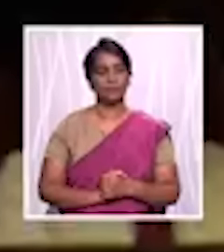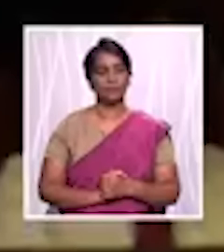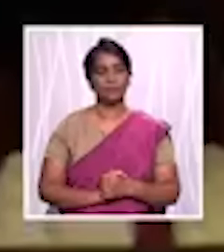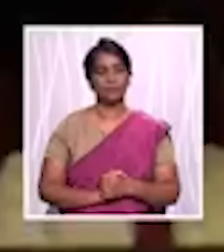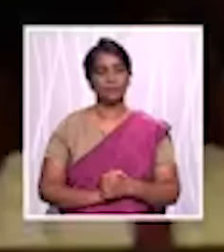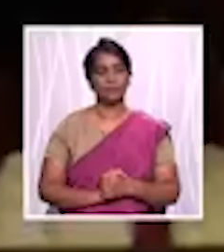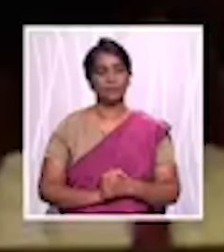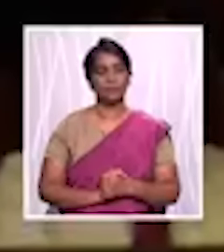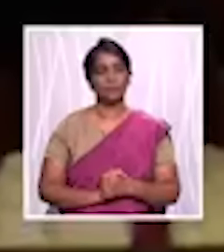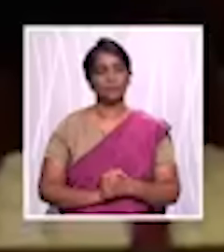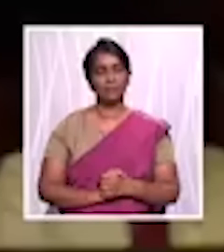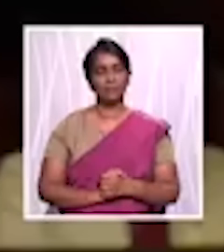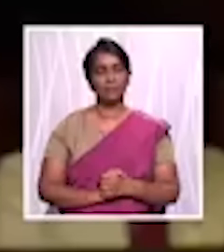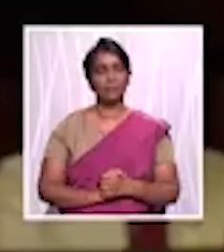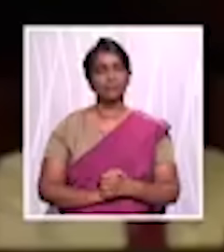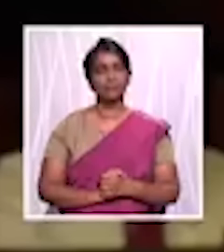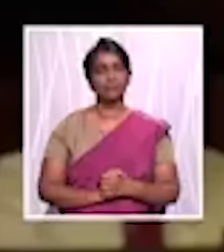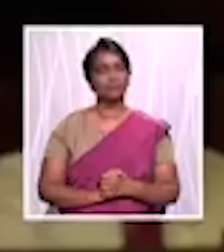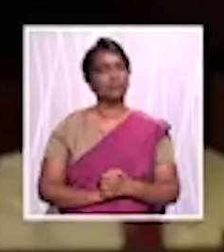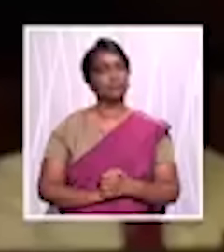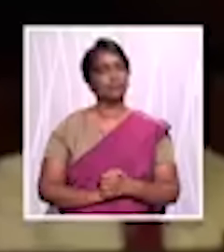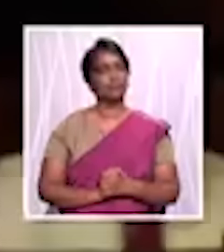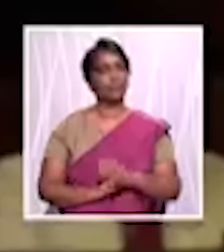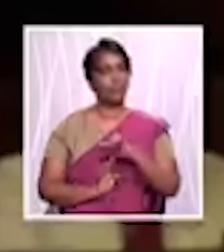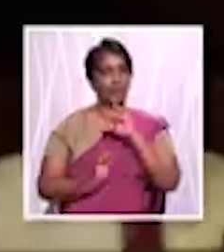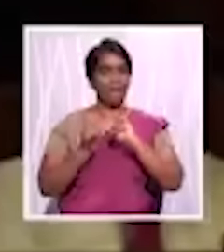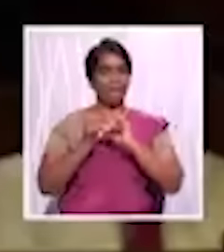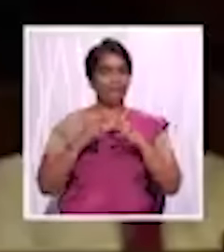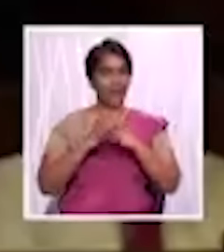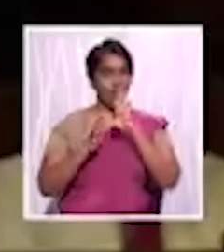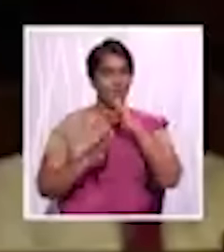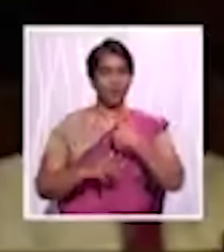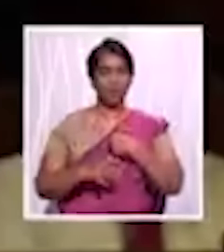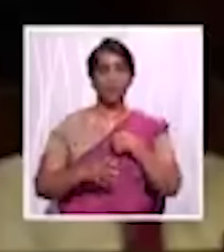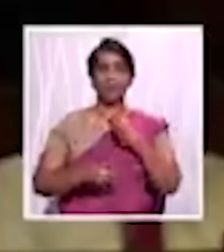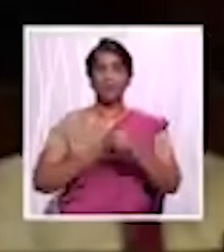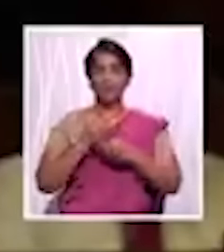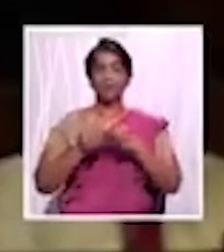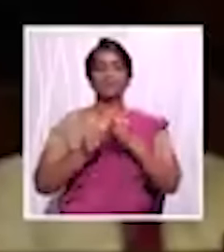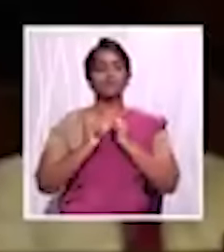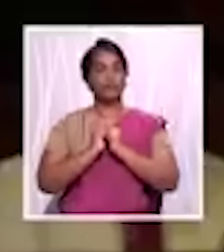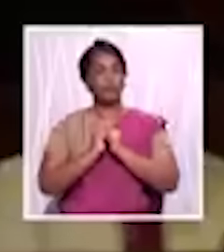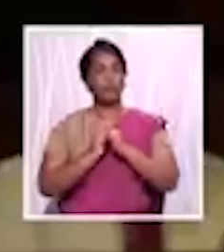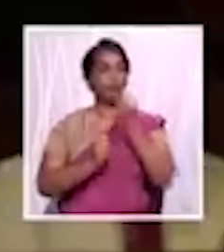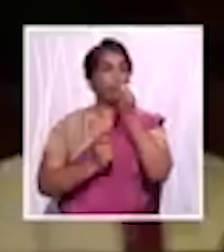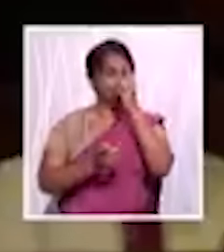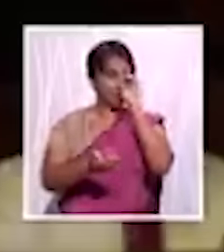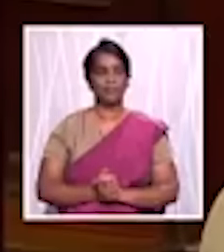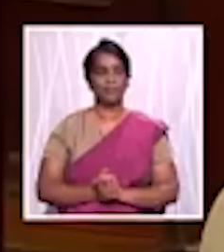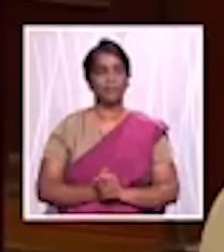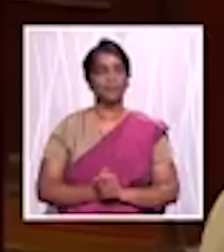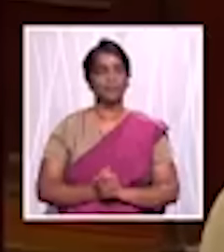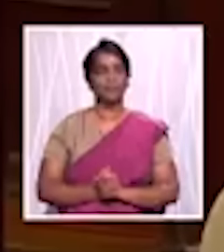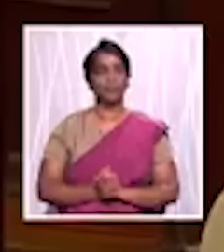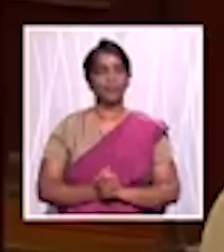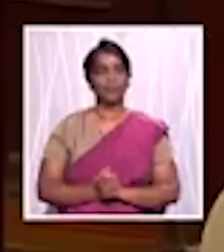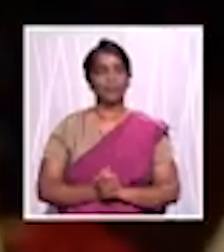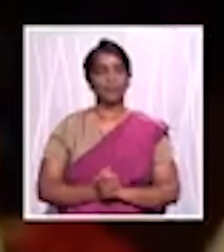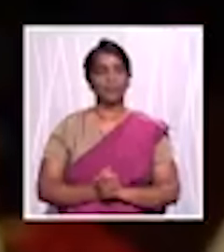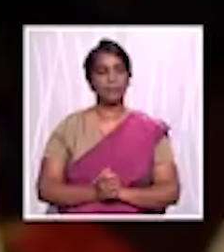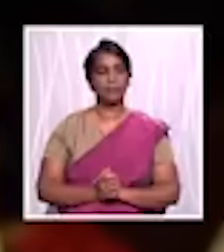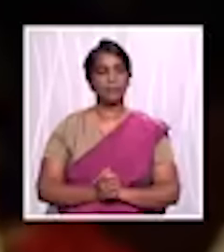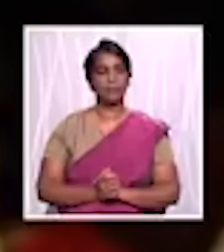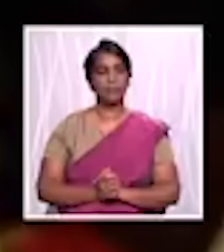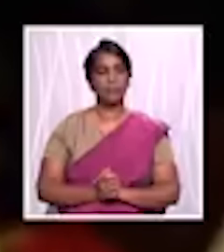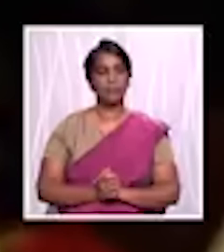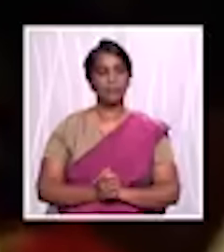அமைச்சராக வசந்த சமரசிங்க ஜனாதிபதி அனிருகுமார் திச நாயக முன்னிலையில் பதவி பிரமாணம் செய்து கொண்டார் மற்றும் அறிவியல்